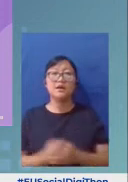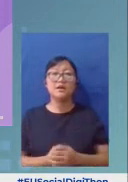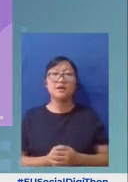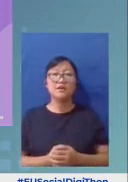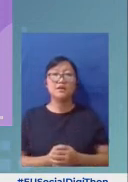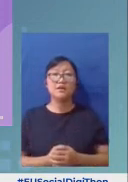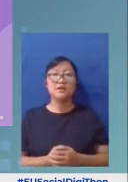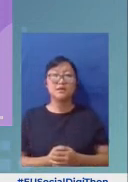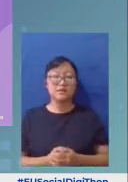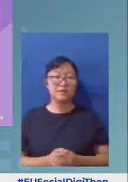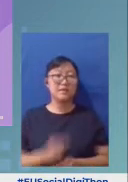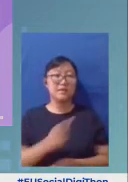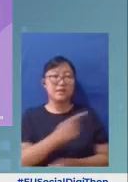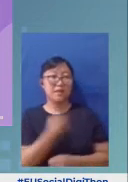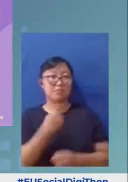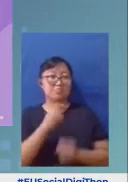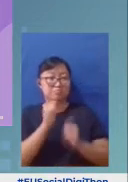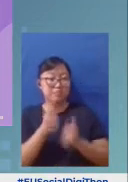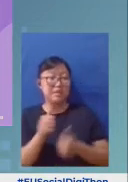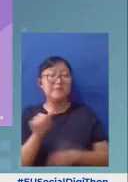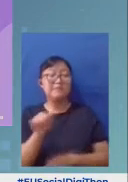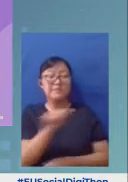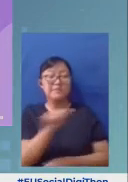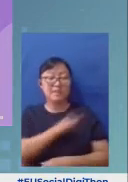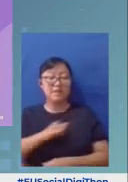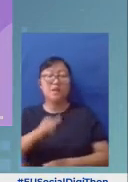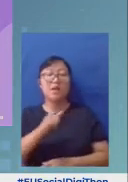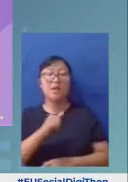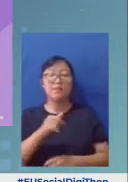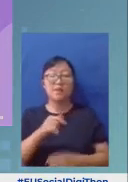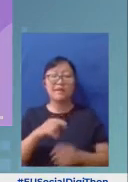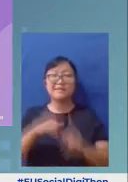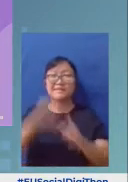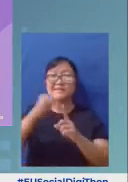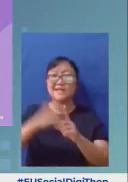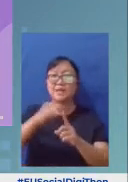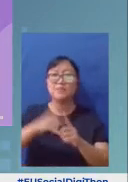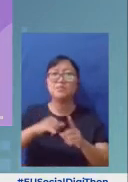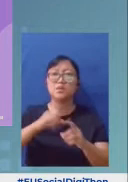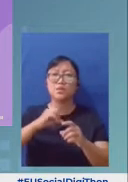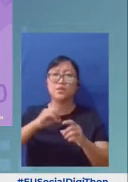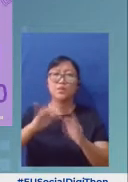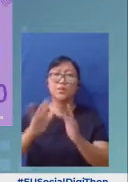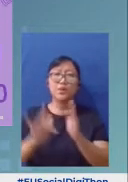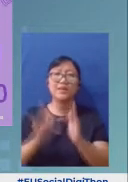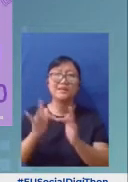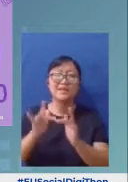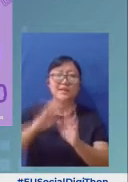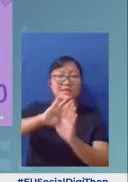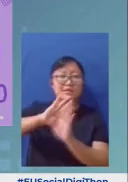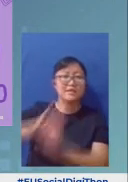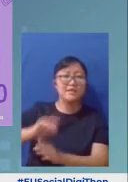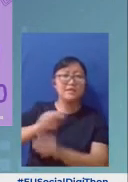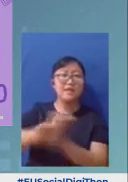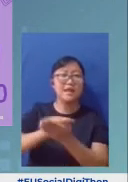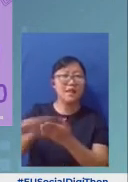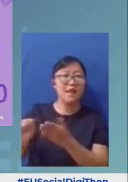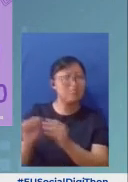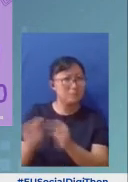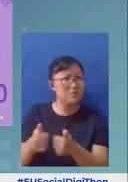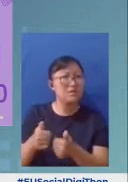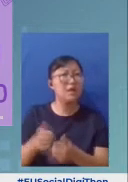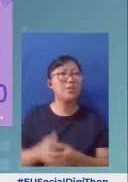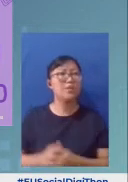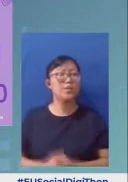mengurangi bahkan menghilangkan cyberbullying ini, gitu ya. Next. Tuh, jadi itu aja kayaknya